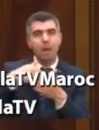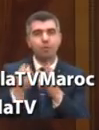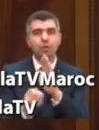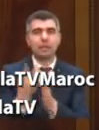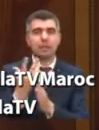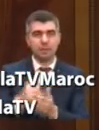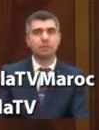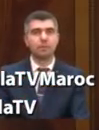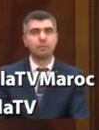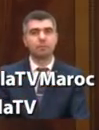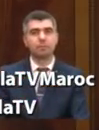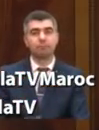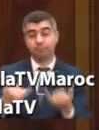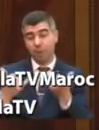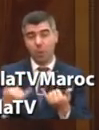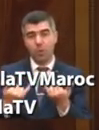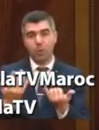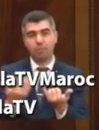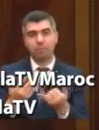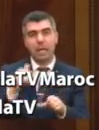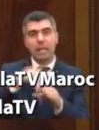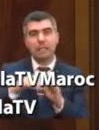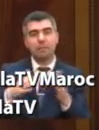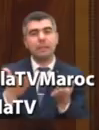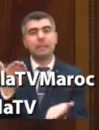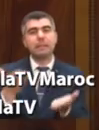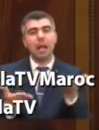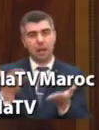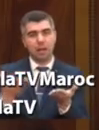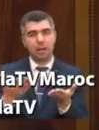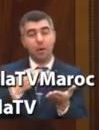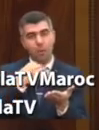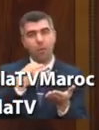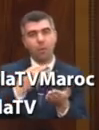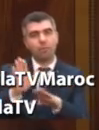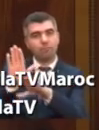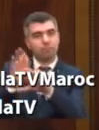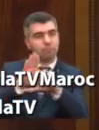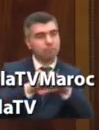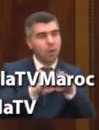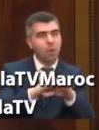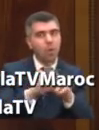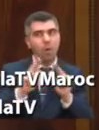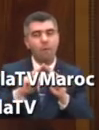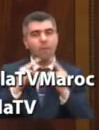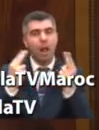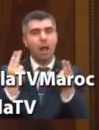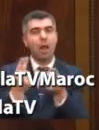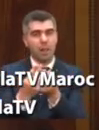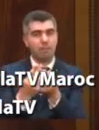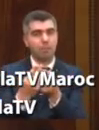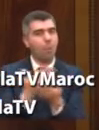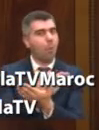الفريق الاستقلالي للوحدة والتعادلية ندعو المنتظم الدولي إلى تسخير